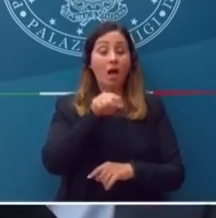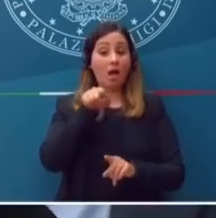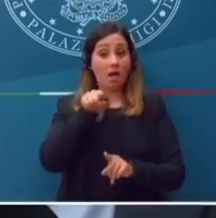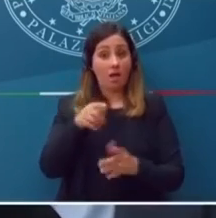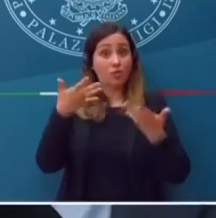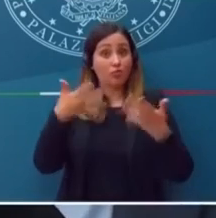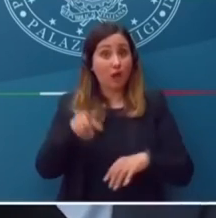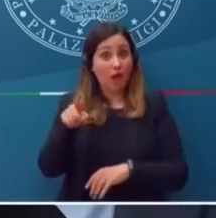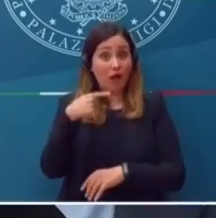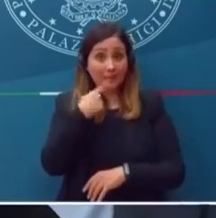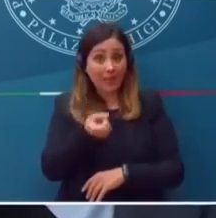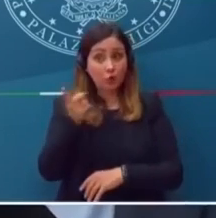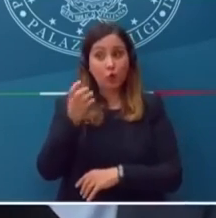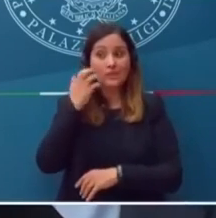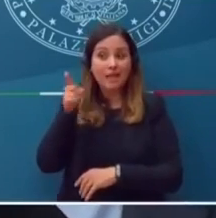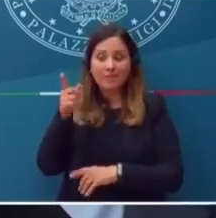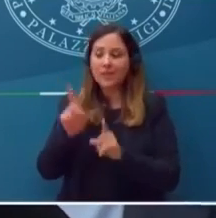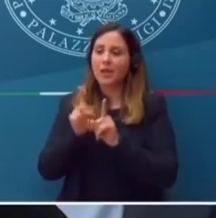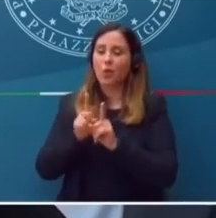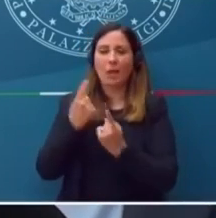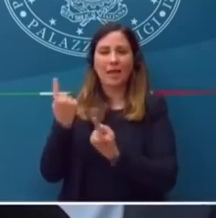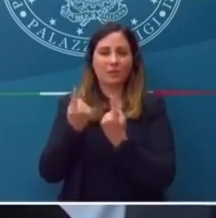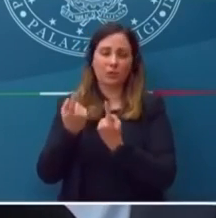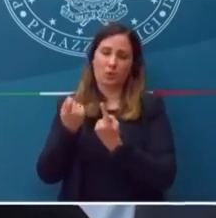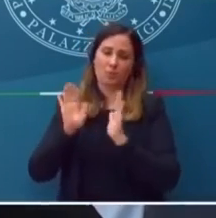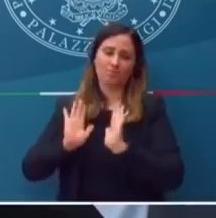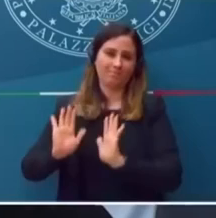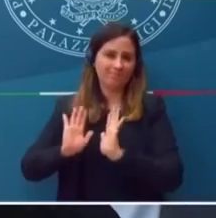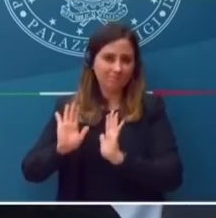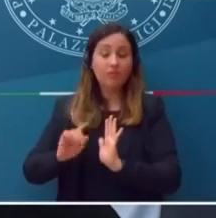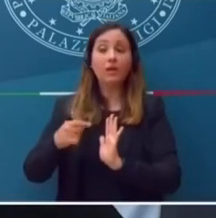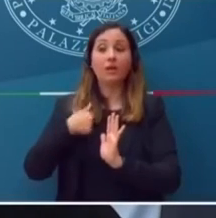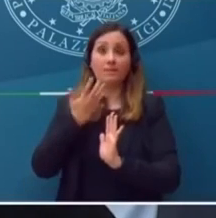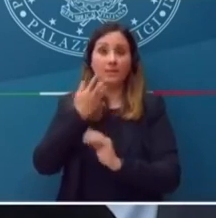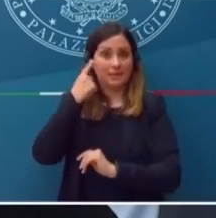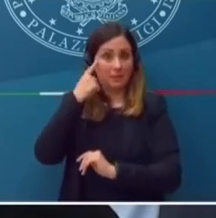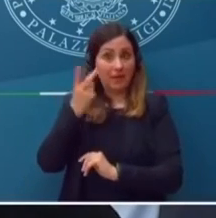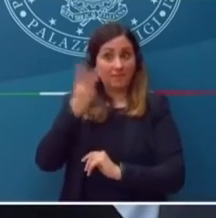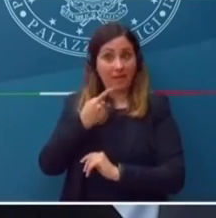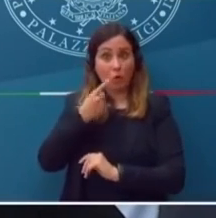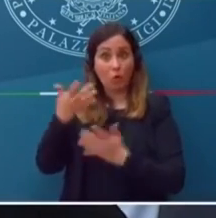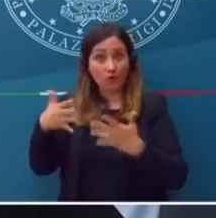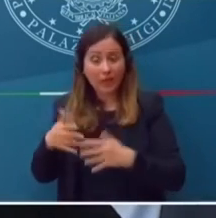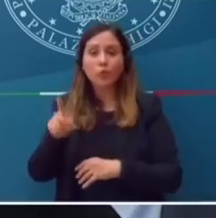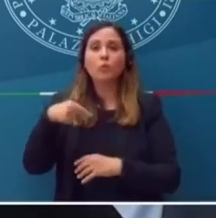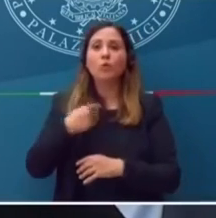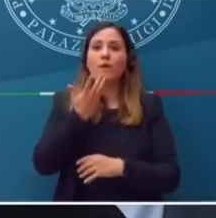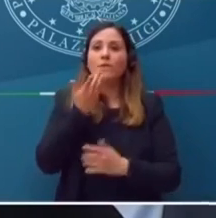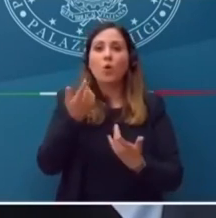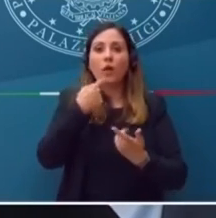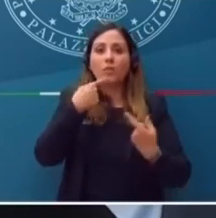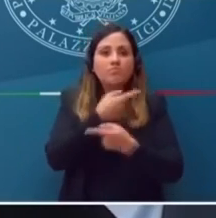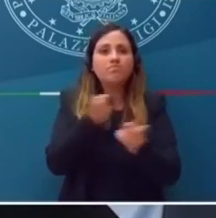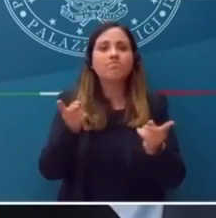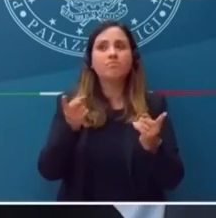tenere i toni così alti, intanto se l'ha detto a lui, e poi se per caso lo vuol dire anche qui a noi in qualche modo, cioè se vuole spendere